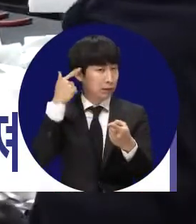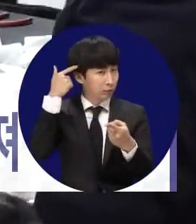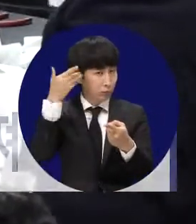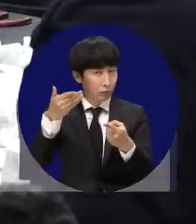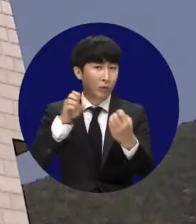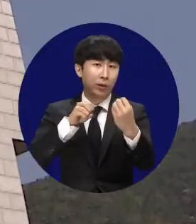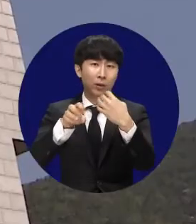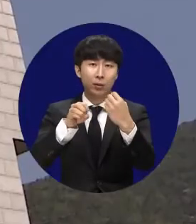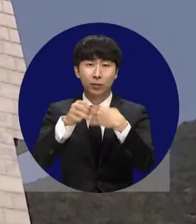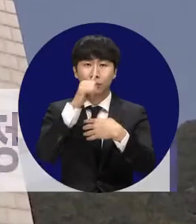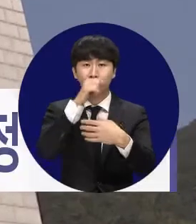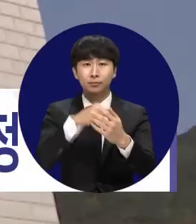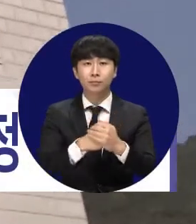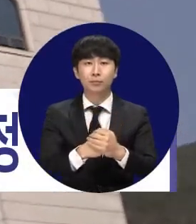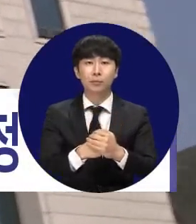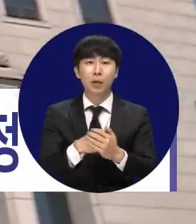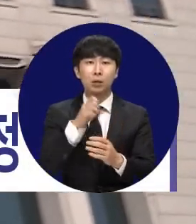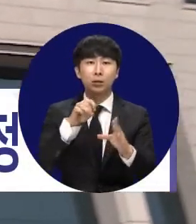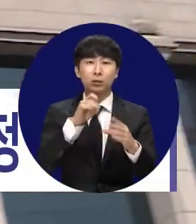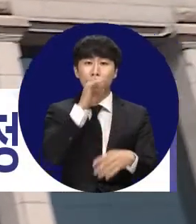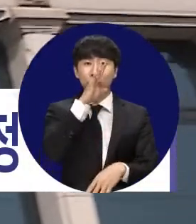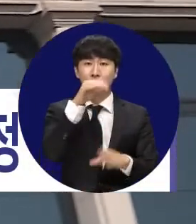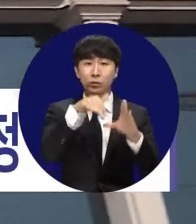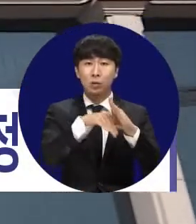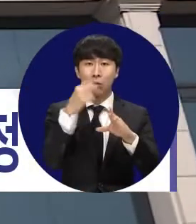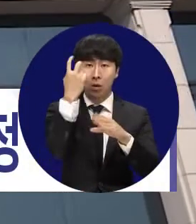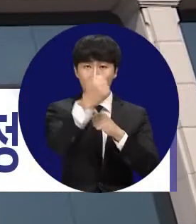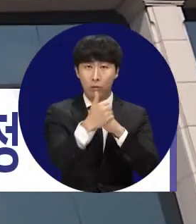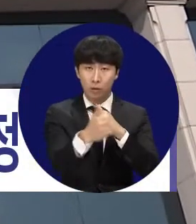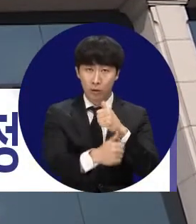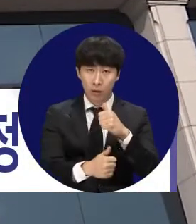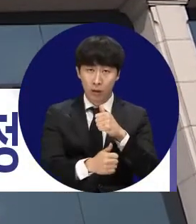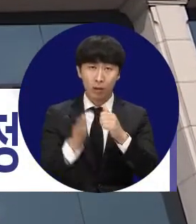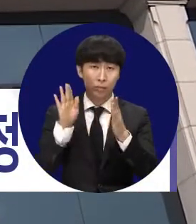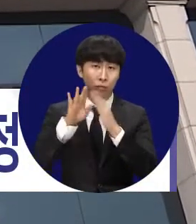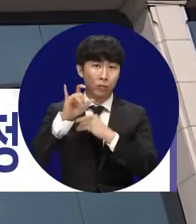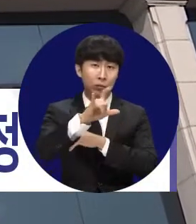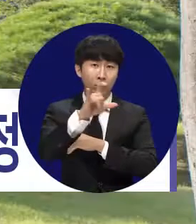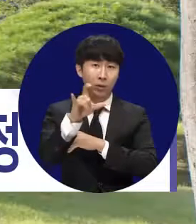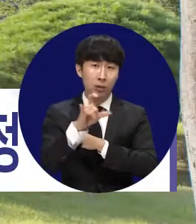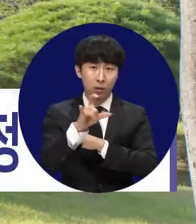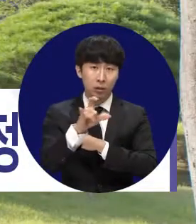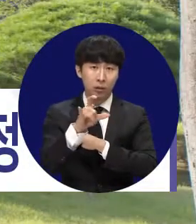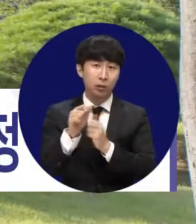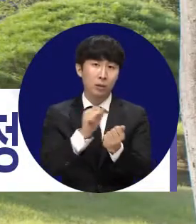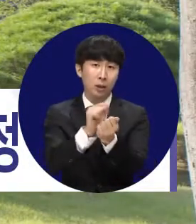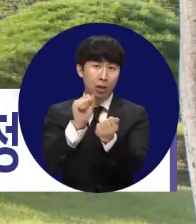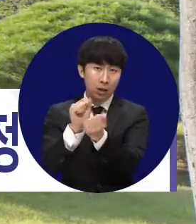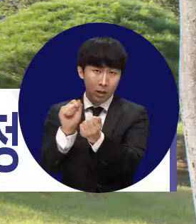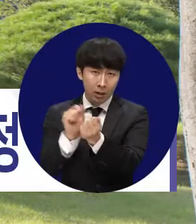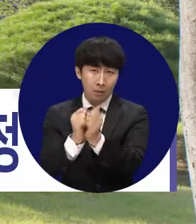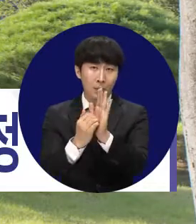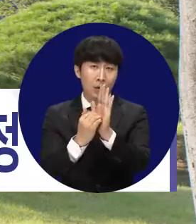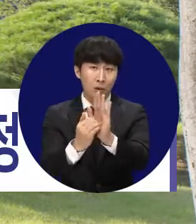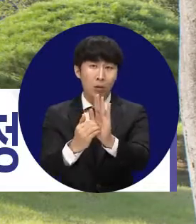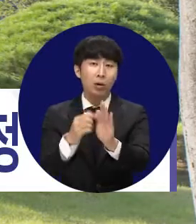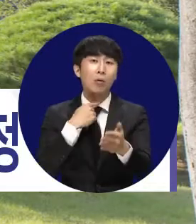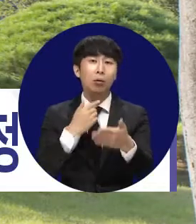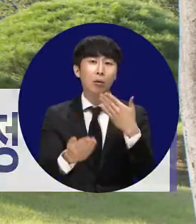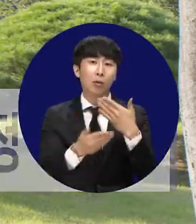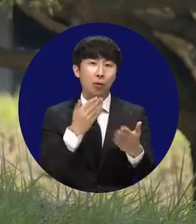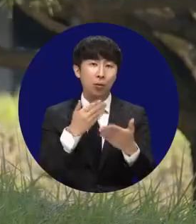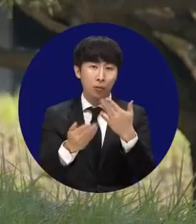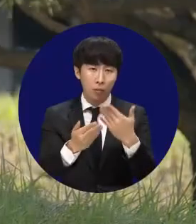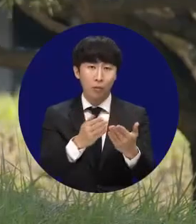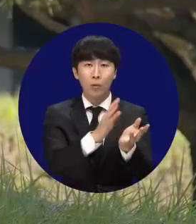이어졌습니다. 한편 중앙선관위는 향후 코로나19 대응 선거관리 경험 공유 웨비나를 추가로 개최할 예정이며 우리나라